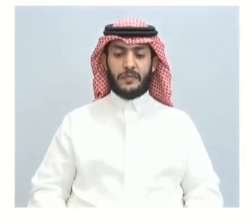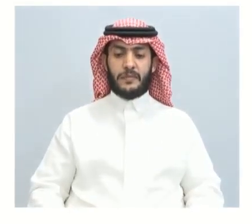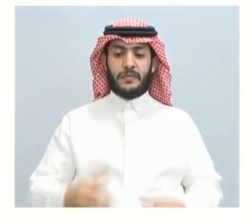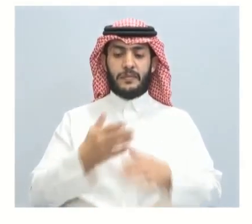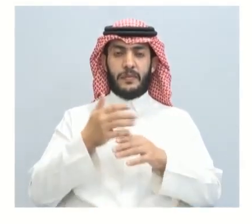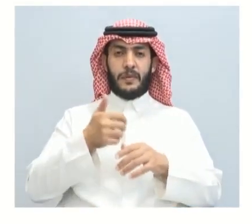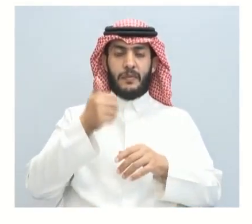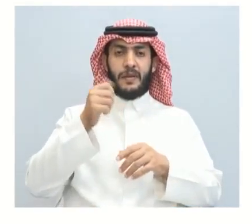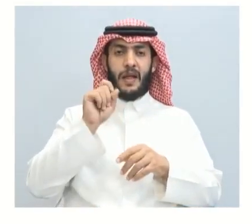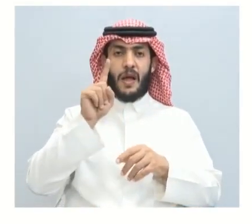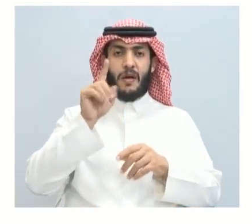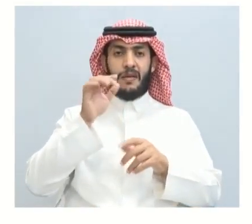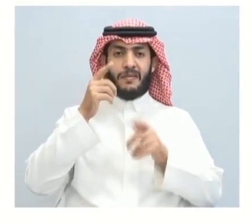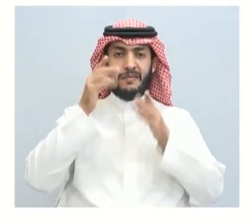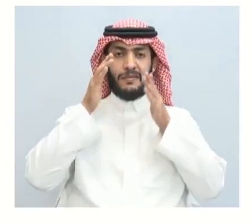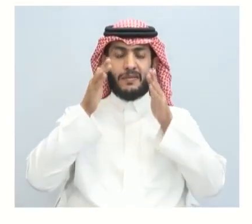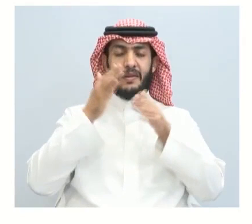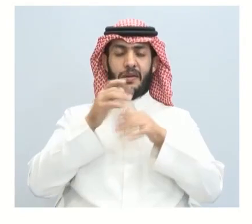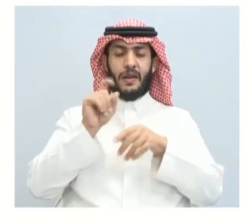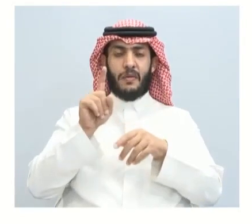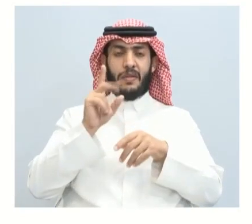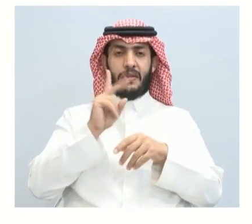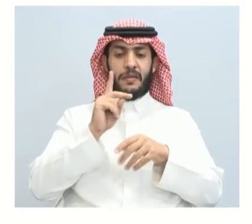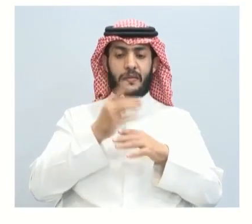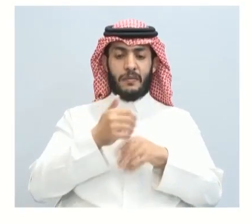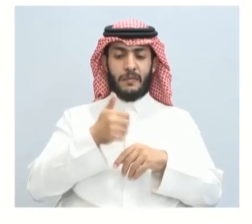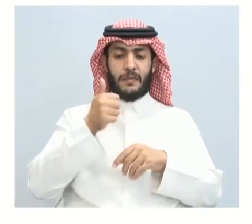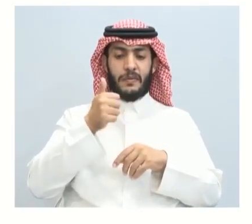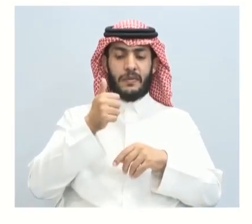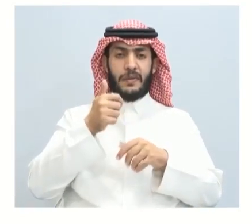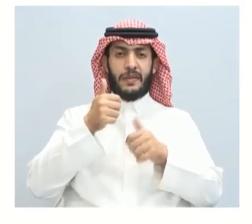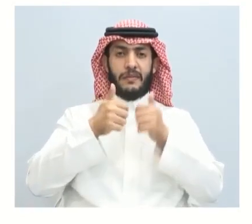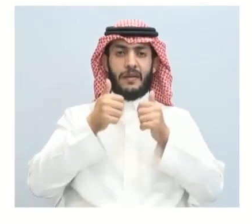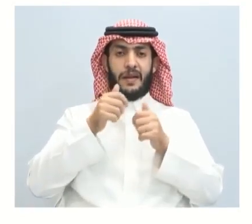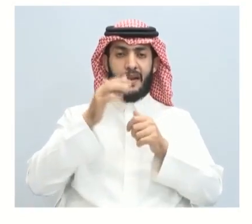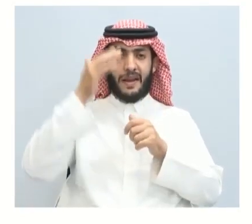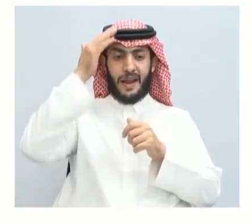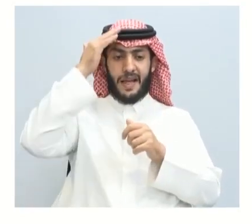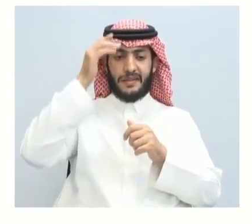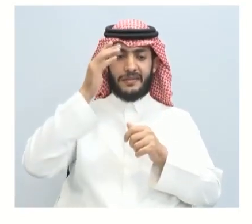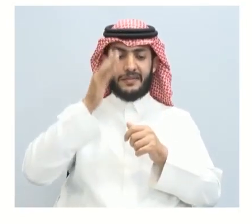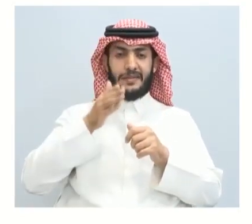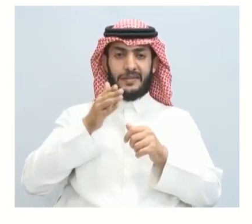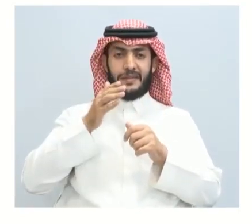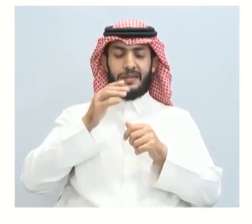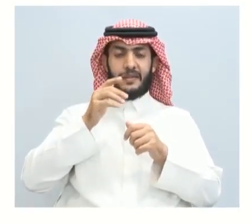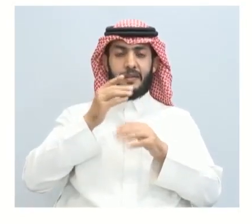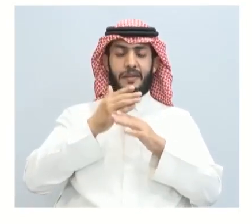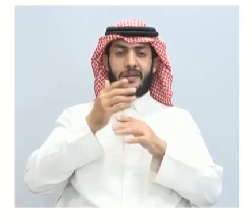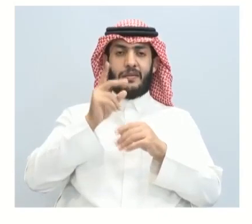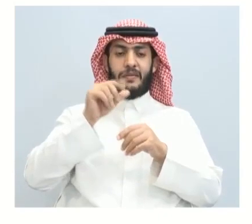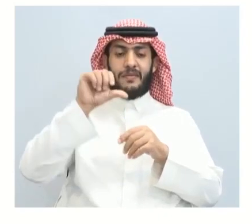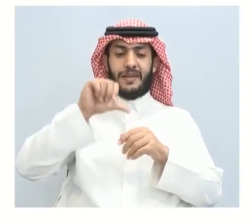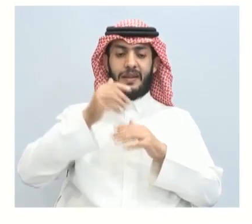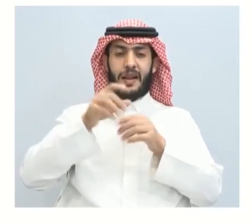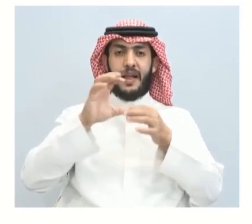لم نركز على النوع الاول لاحظ ان النوع الاول يعني لما نجي نسوي له اختبار الخط الراسي يفشل في اختبار الخط الراسي فبالتالي